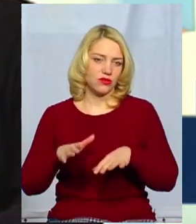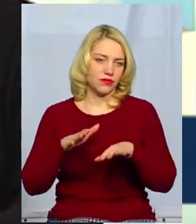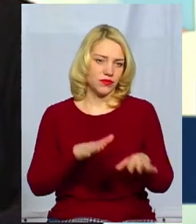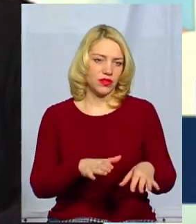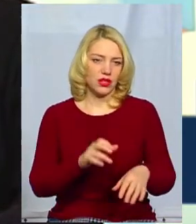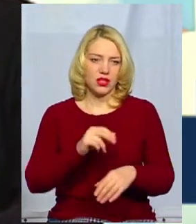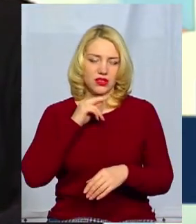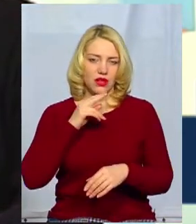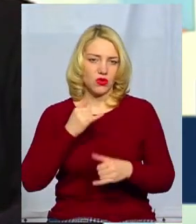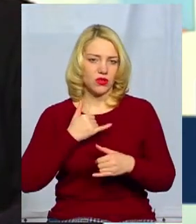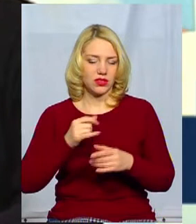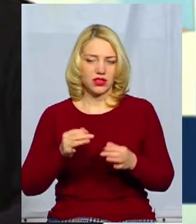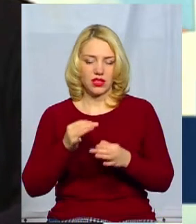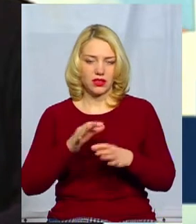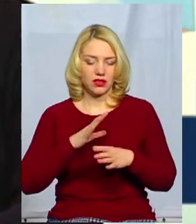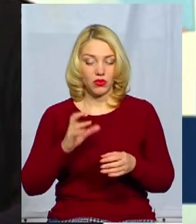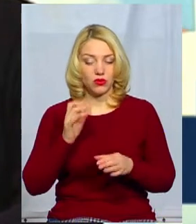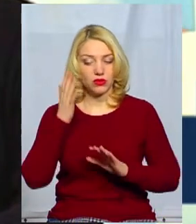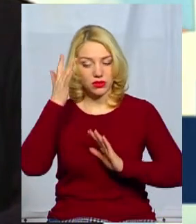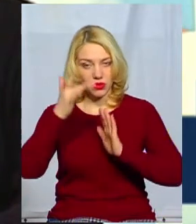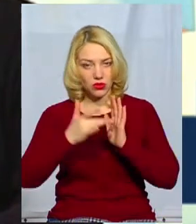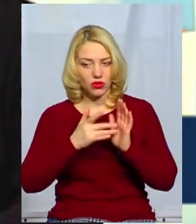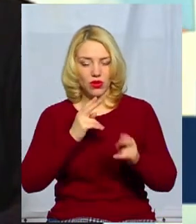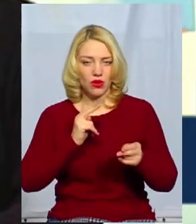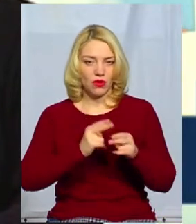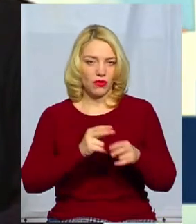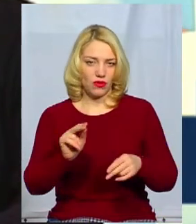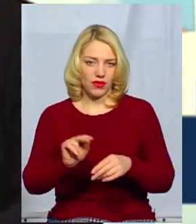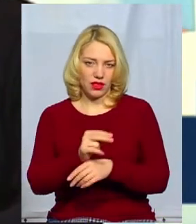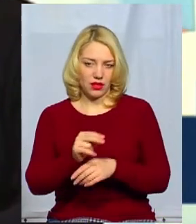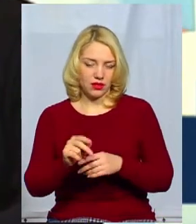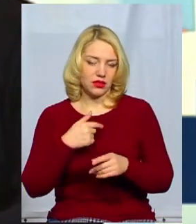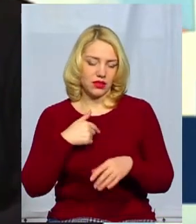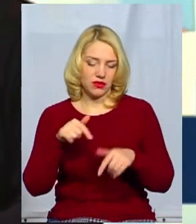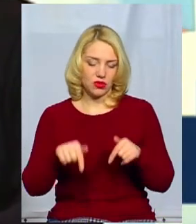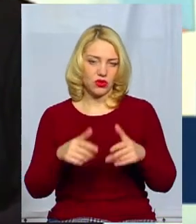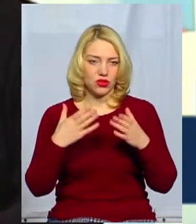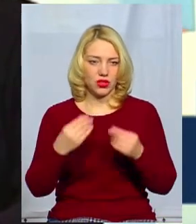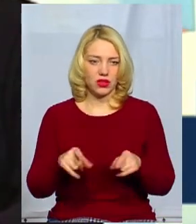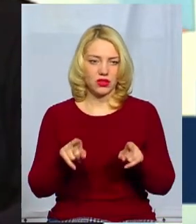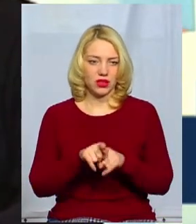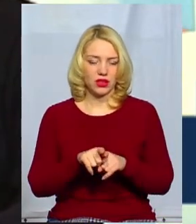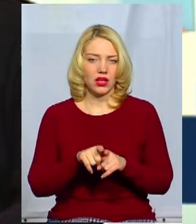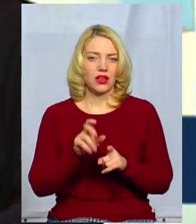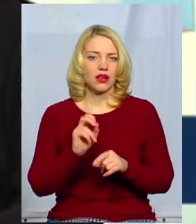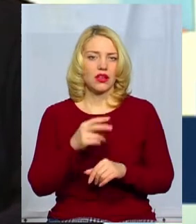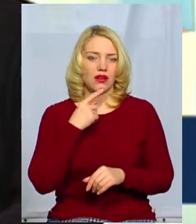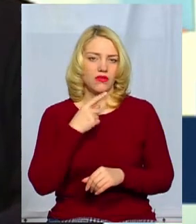нас не поступало. Але з метою профілактики сьогоднішнього дня стартувала, так як ви